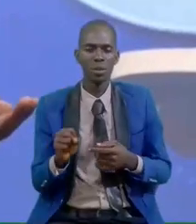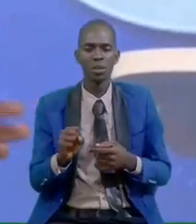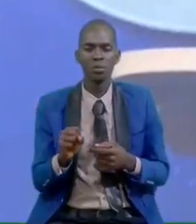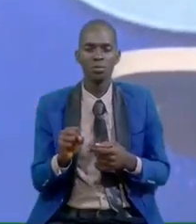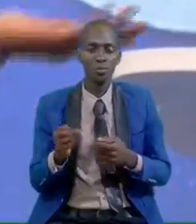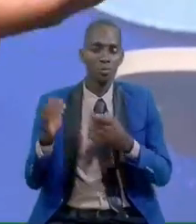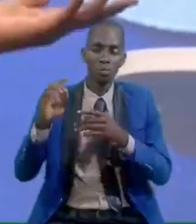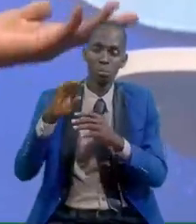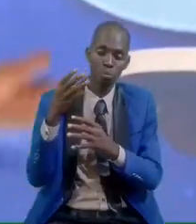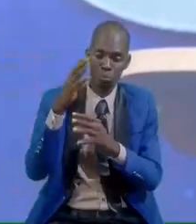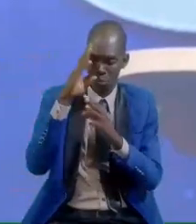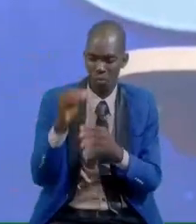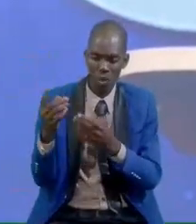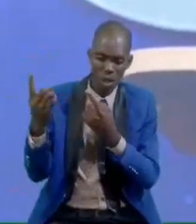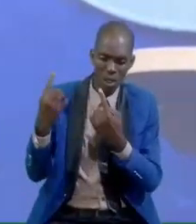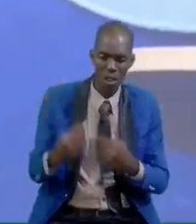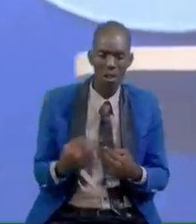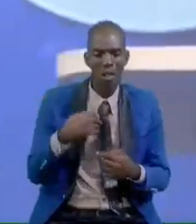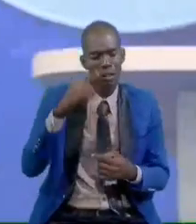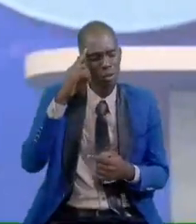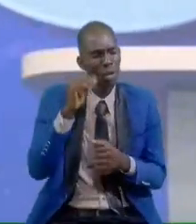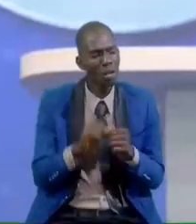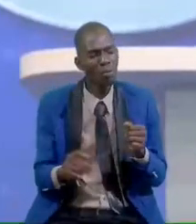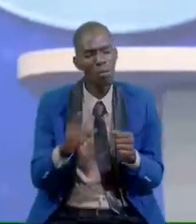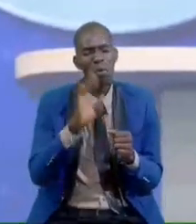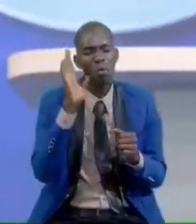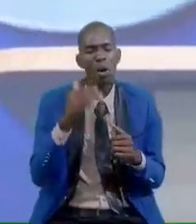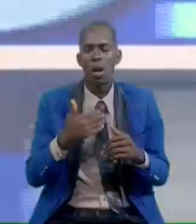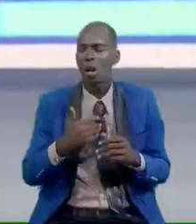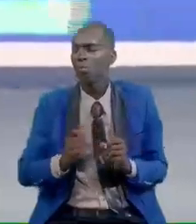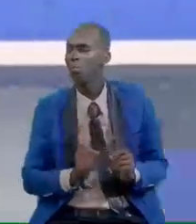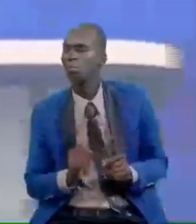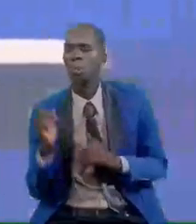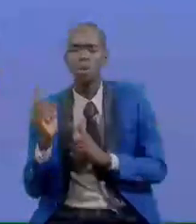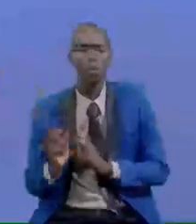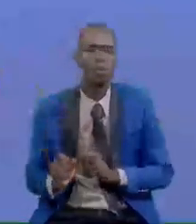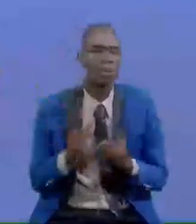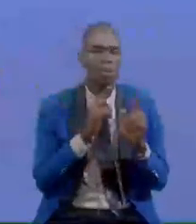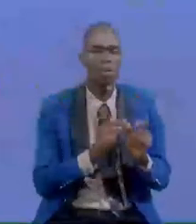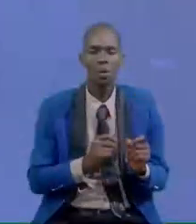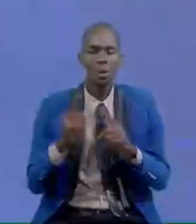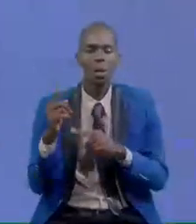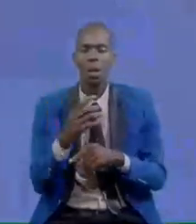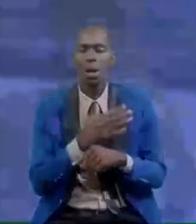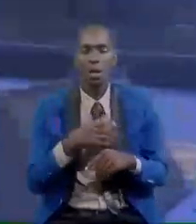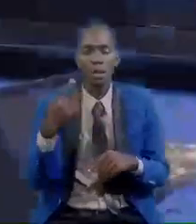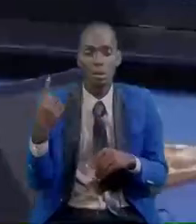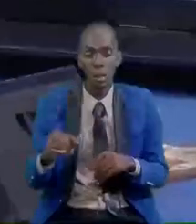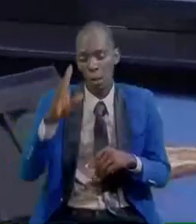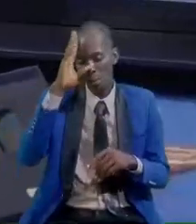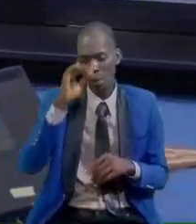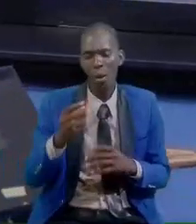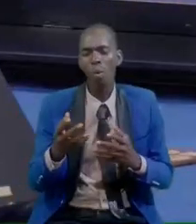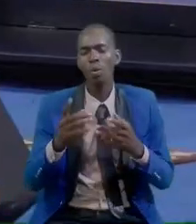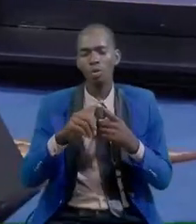aurait fait la chose normale. Parce qu'ils étaient tous déliés. Ils sont tous restés là-bas. Le geôlier Filier voulait même se